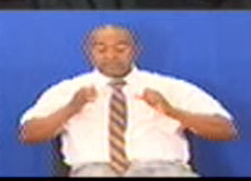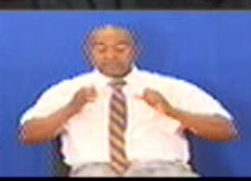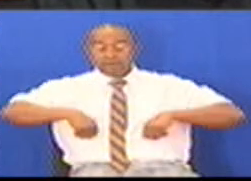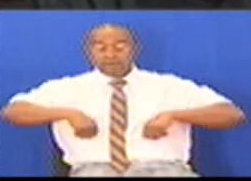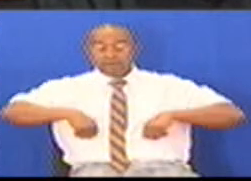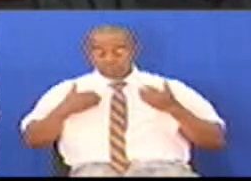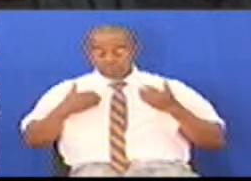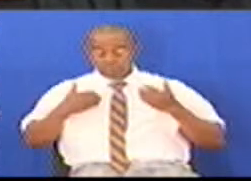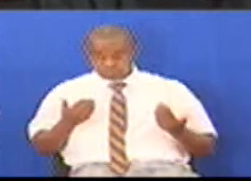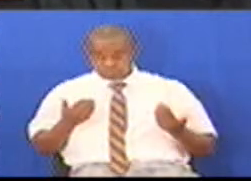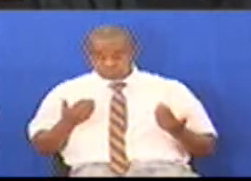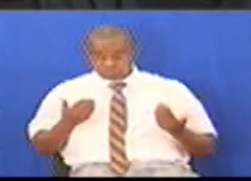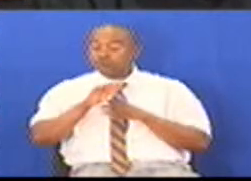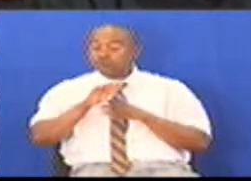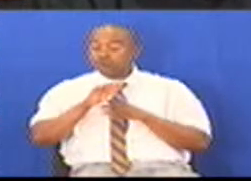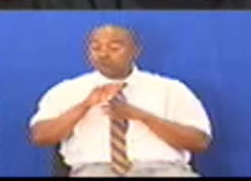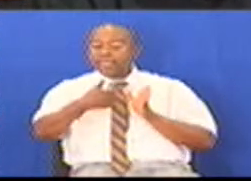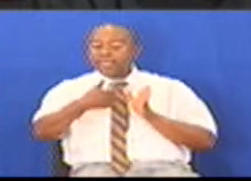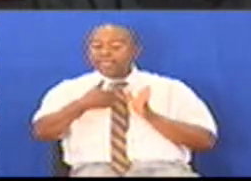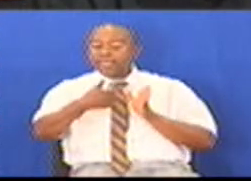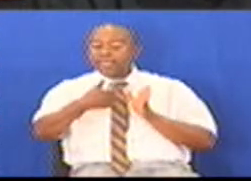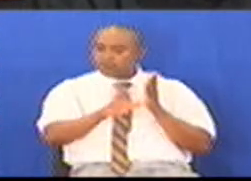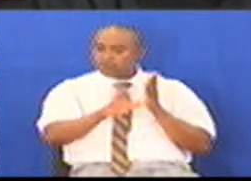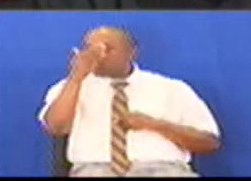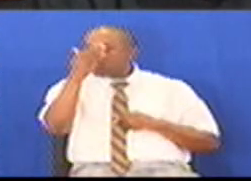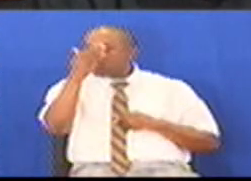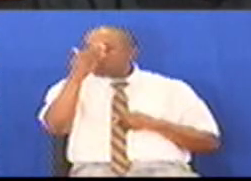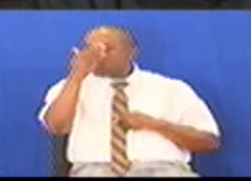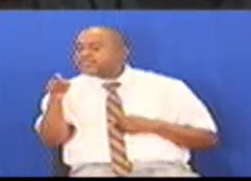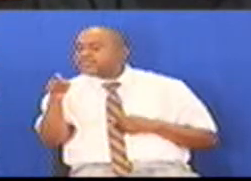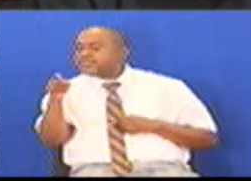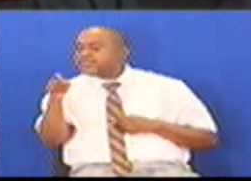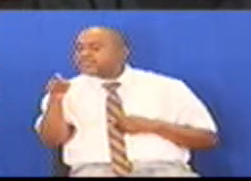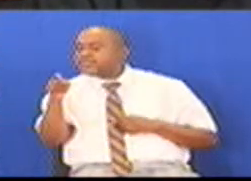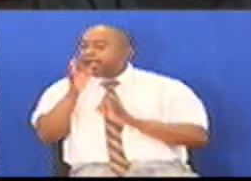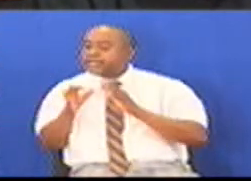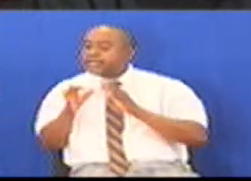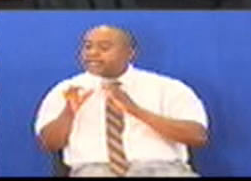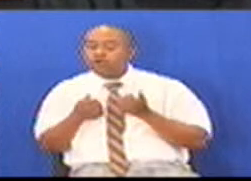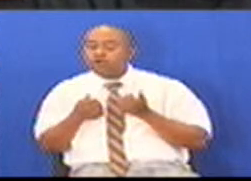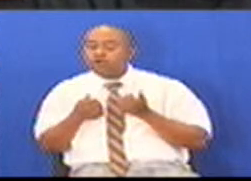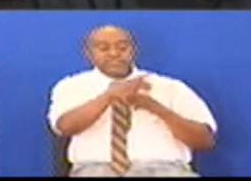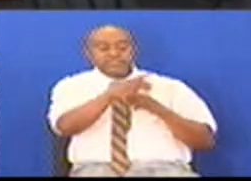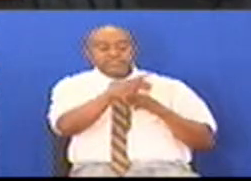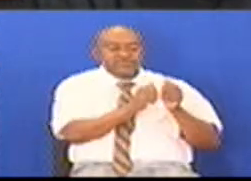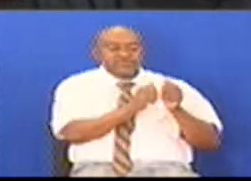wa kodi za kielektroniki ili kujua bidhaa halisi na bidhaa zisizo halisi katika